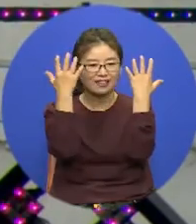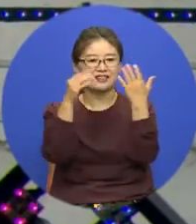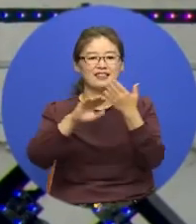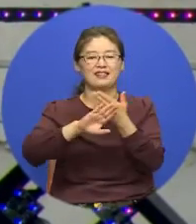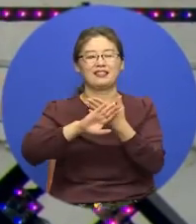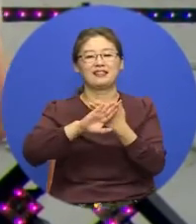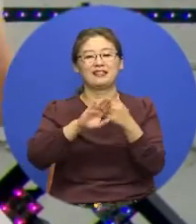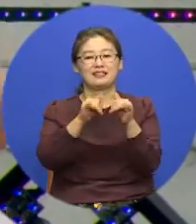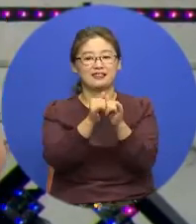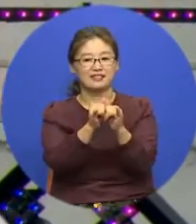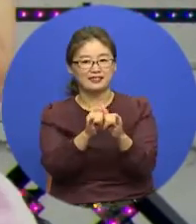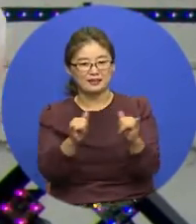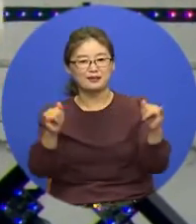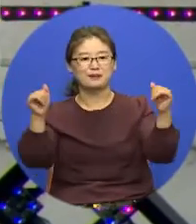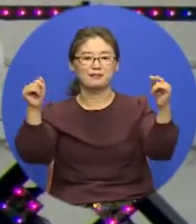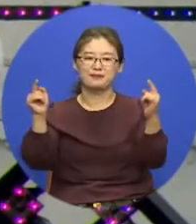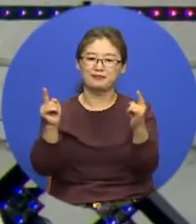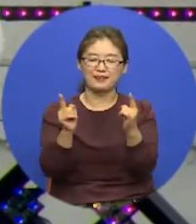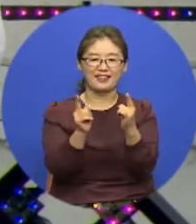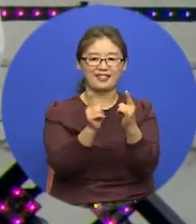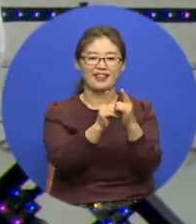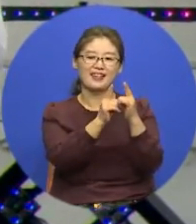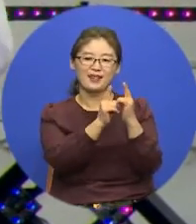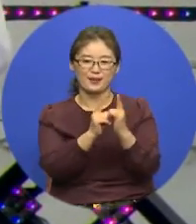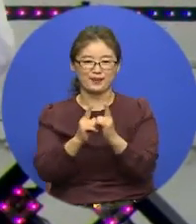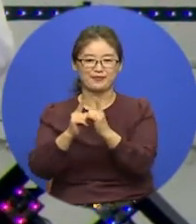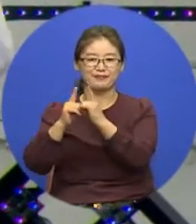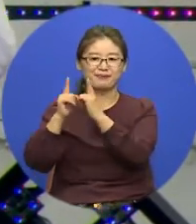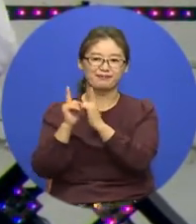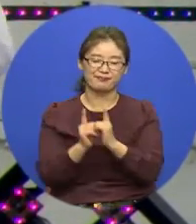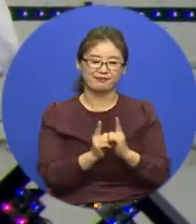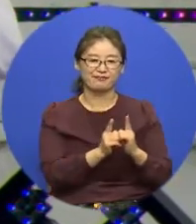사람 만나요